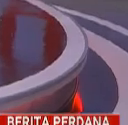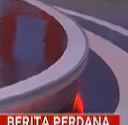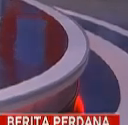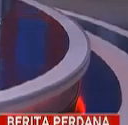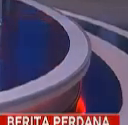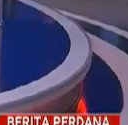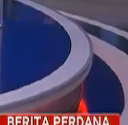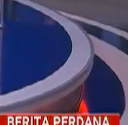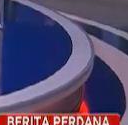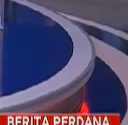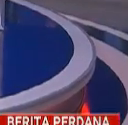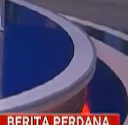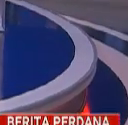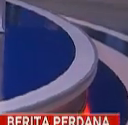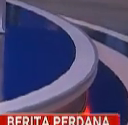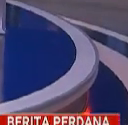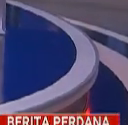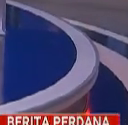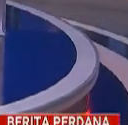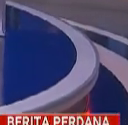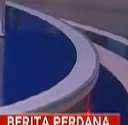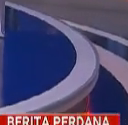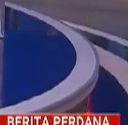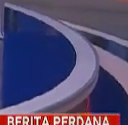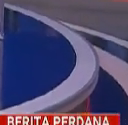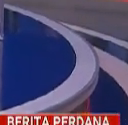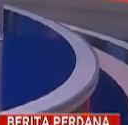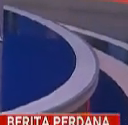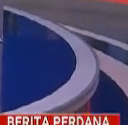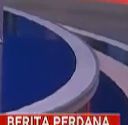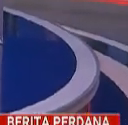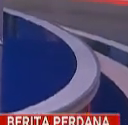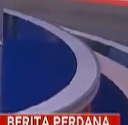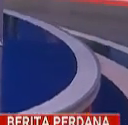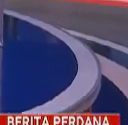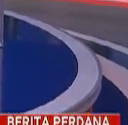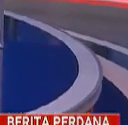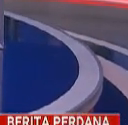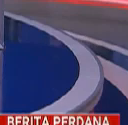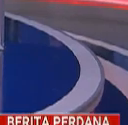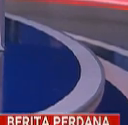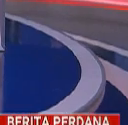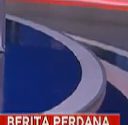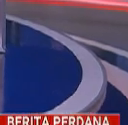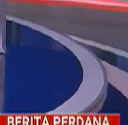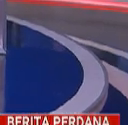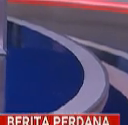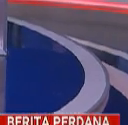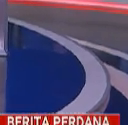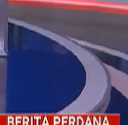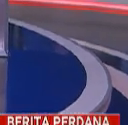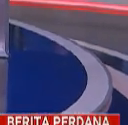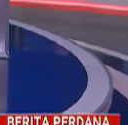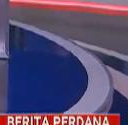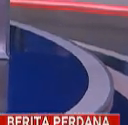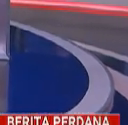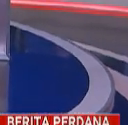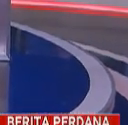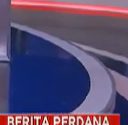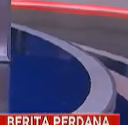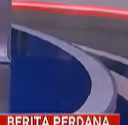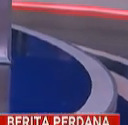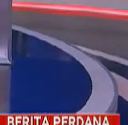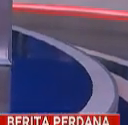Assalamualaikum dan salam sejahtera. Berita Perdana edisi Isnin 11 Januari. Saya Syahril Sarafuddin. Dan saya Magri Gambang.